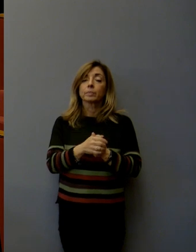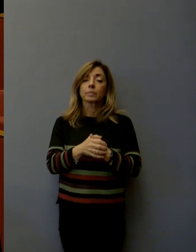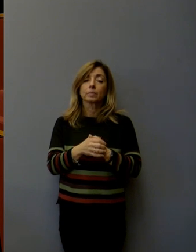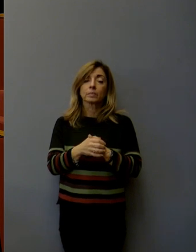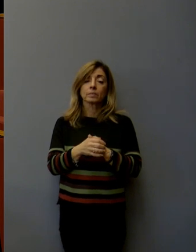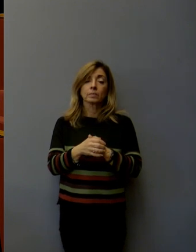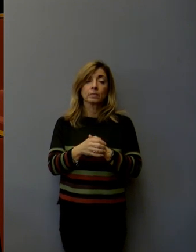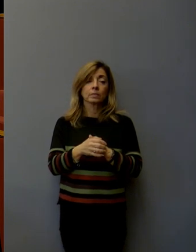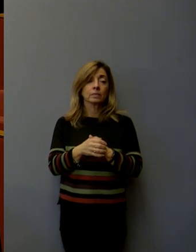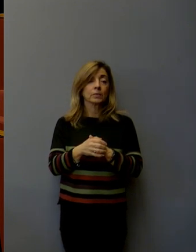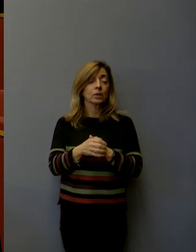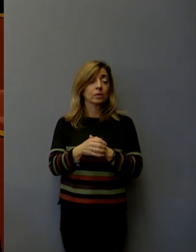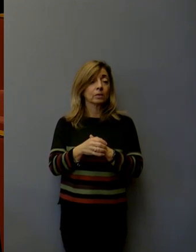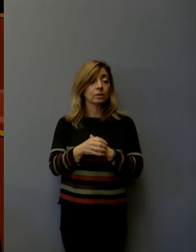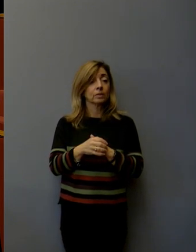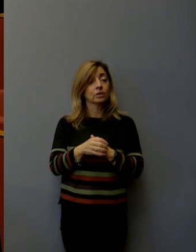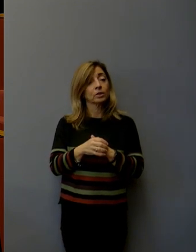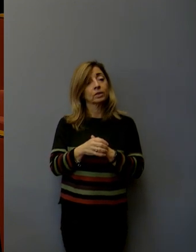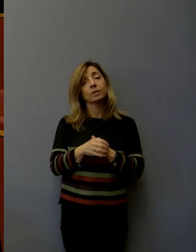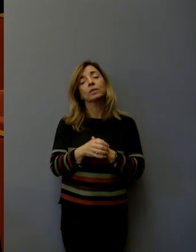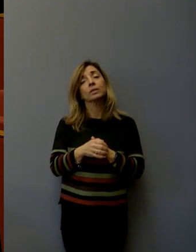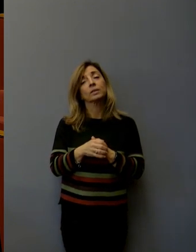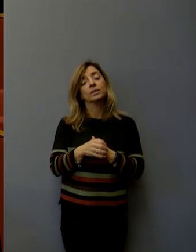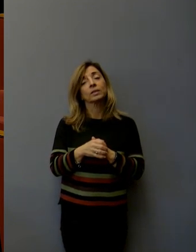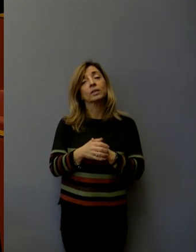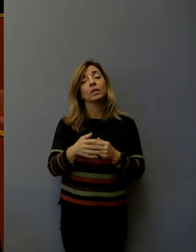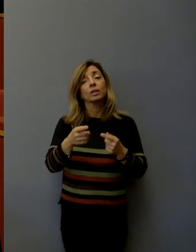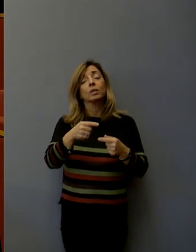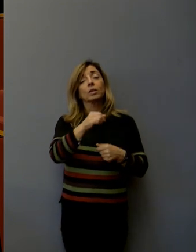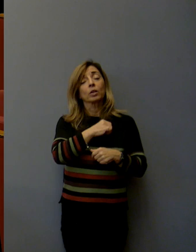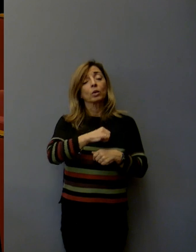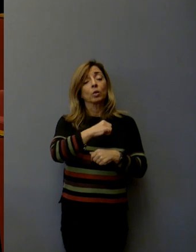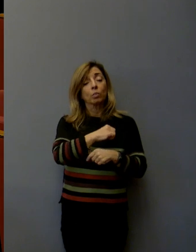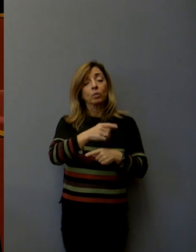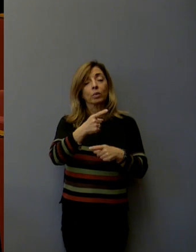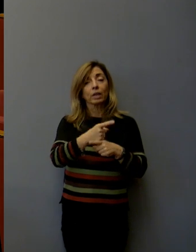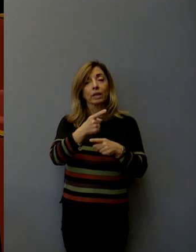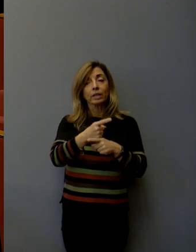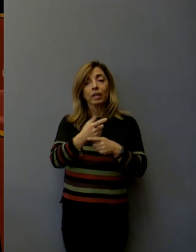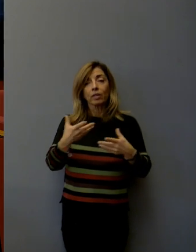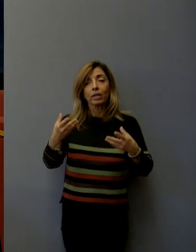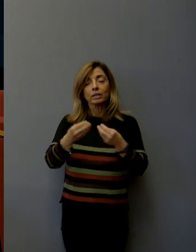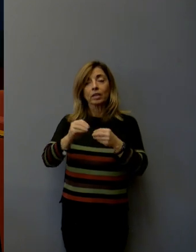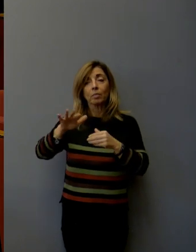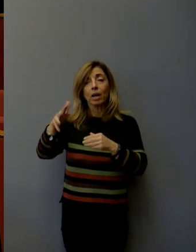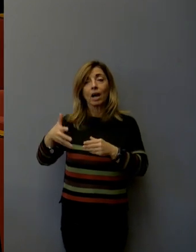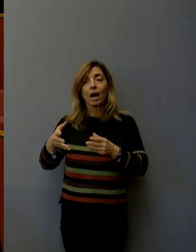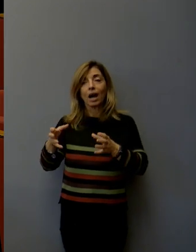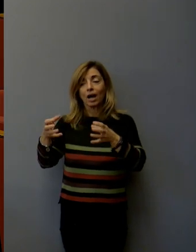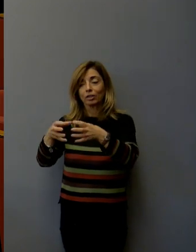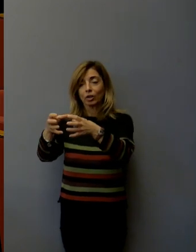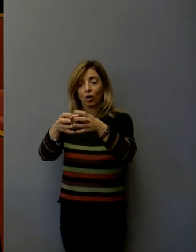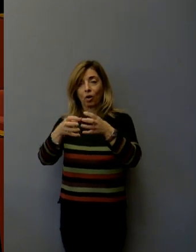regia quindi e deve copre gettare insieme le altre alle organizzazioni che ne possono